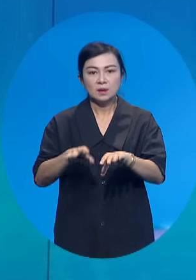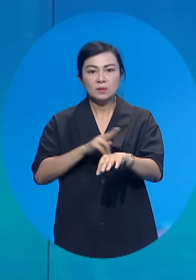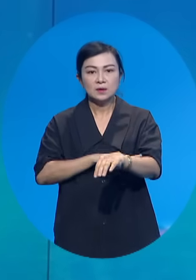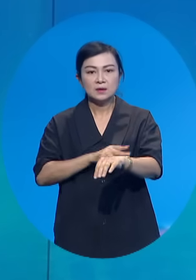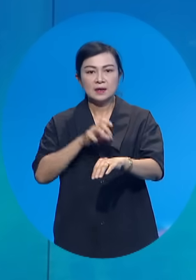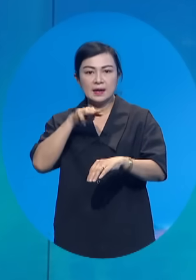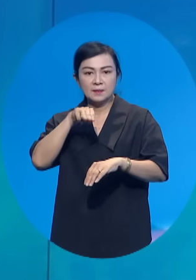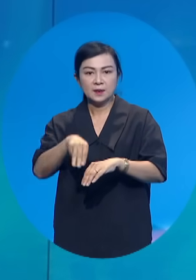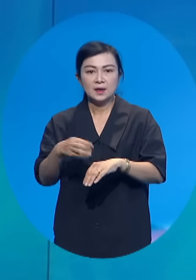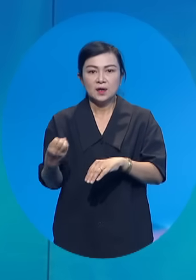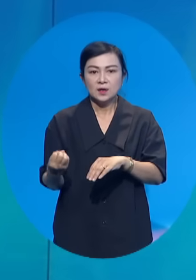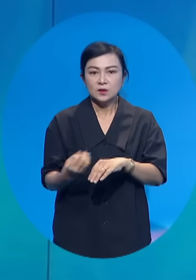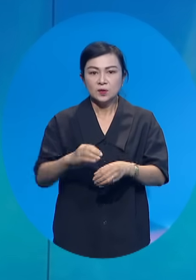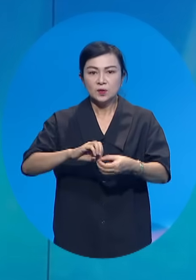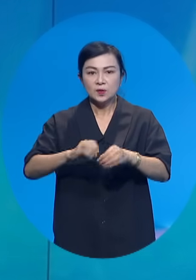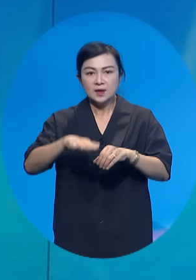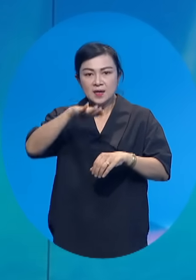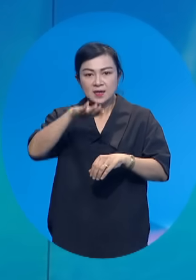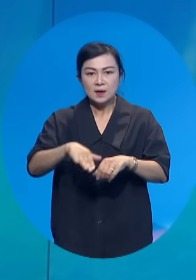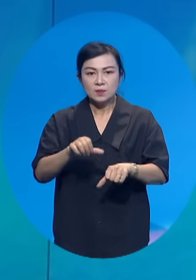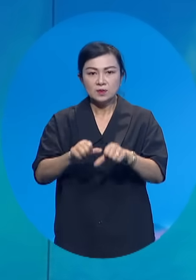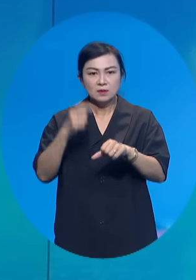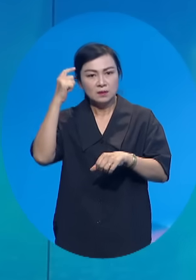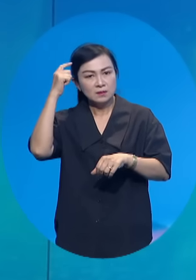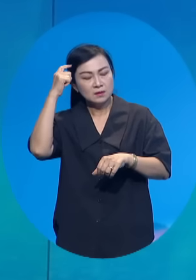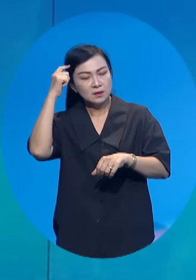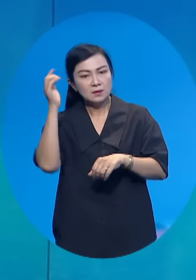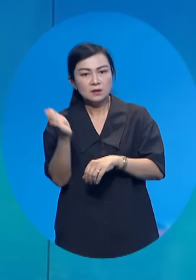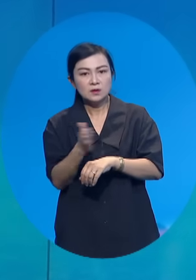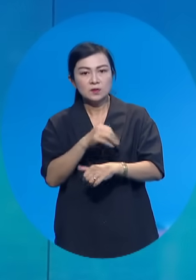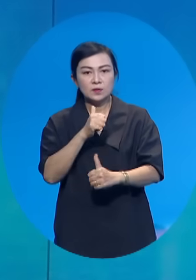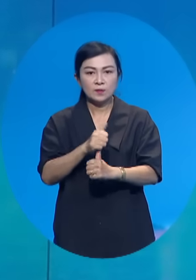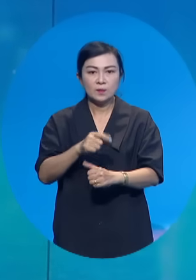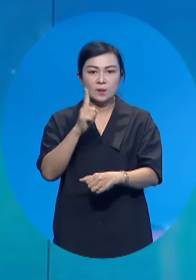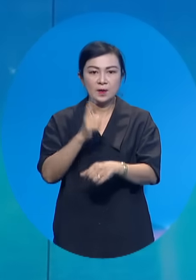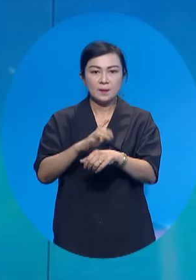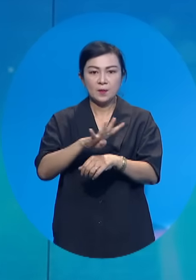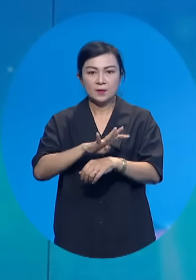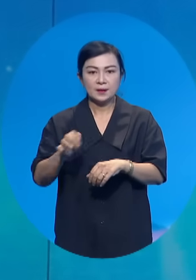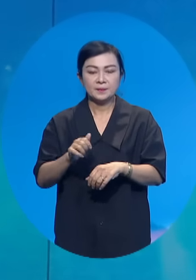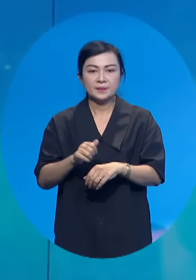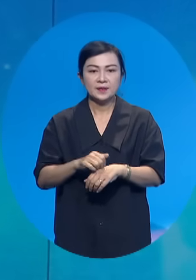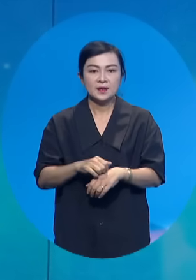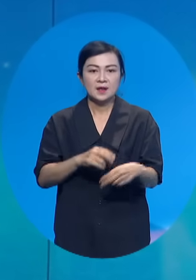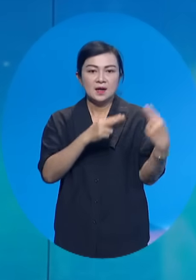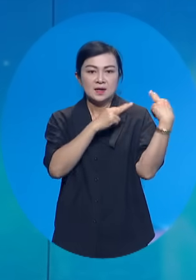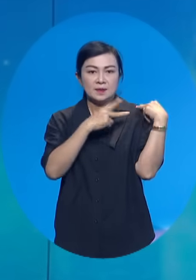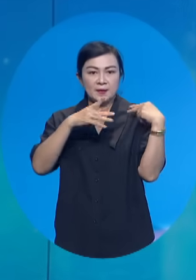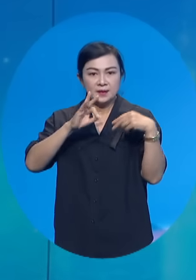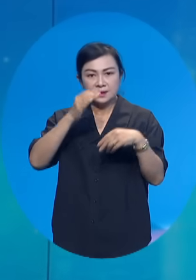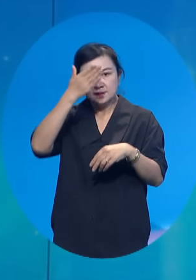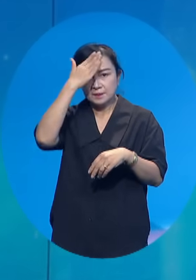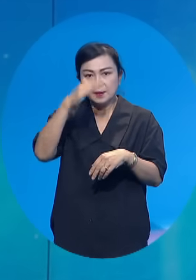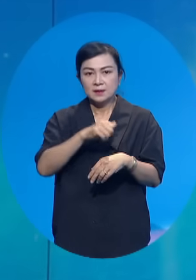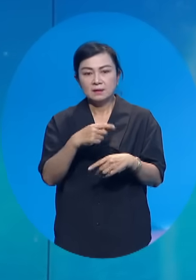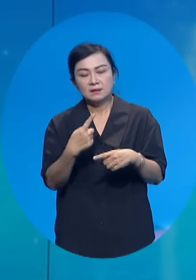lực lượng hamas con số này đã được điều chỉnh giảm xuống so với ước tính trước đó của Chính phủ là 1400 người trong khi đó thì giới chức Palestine cho